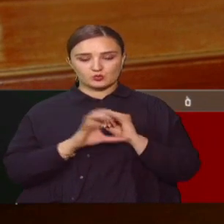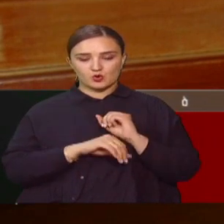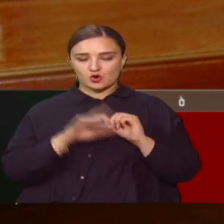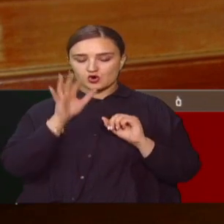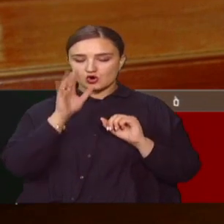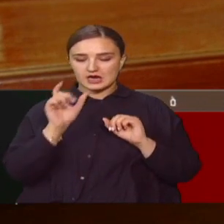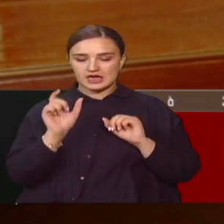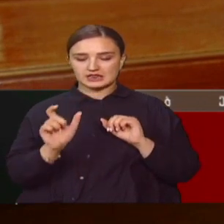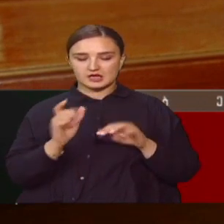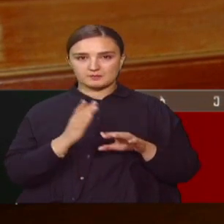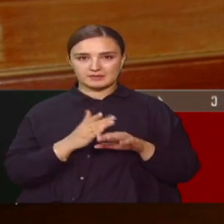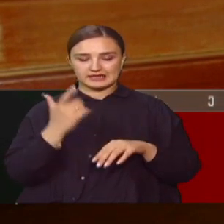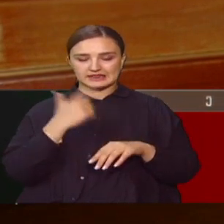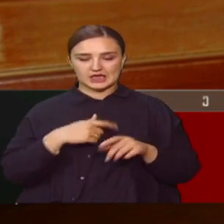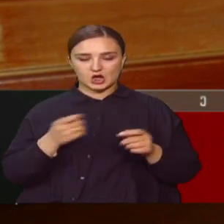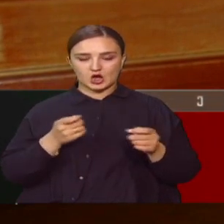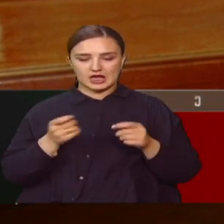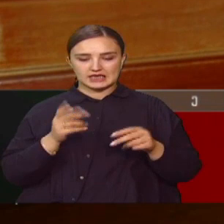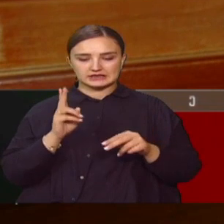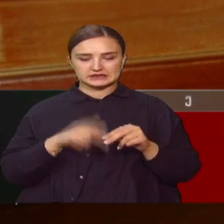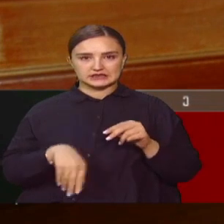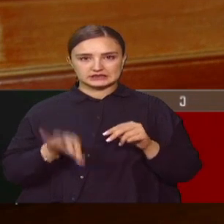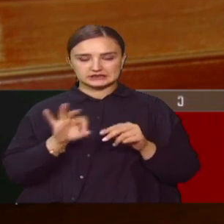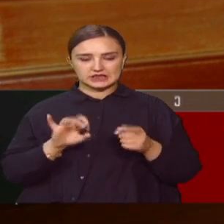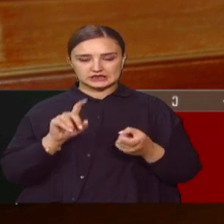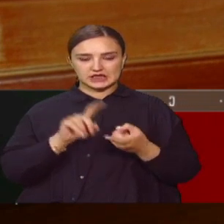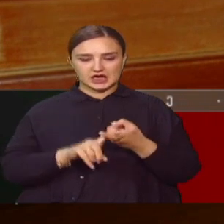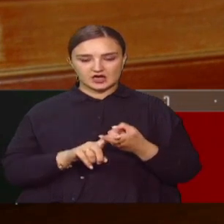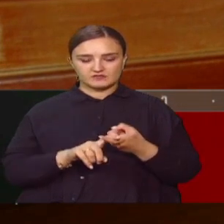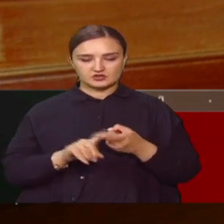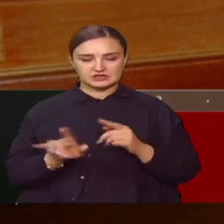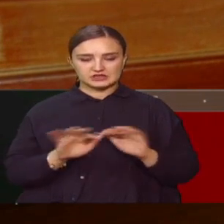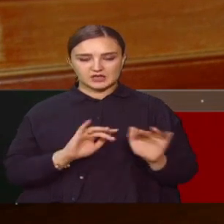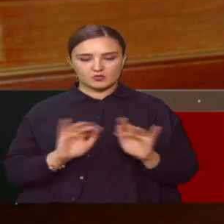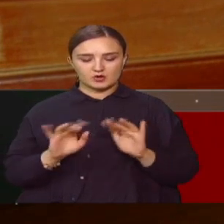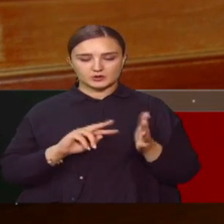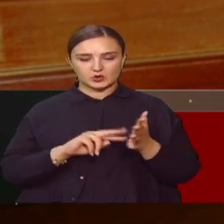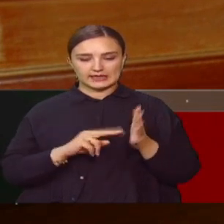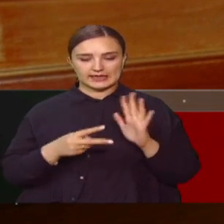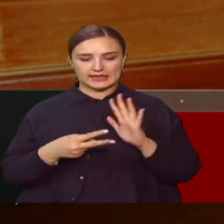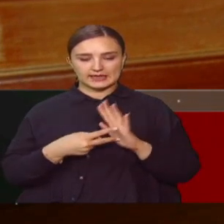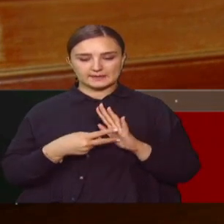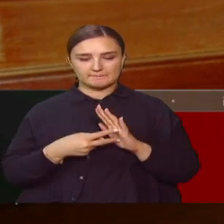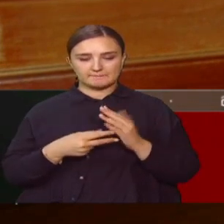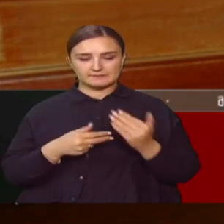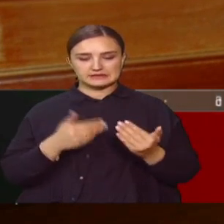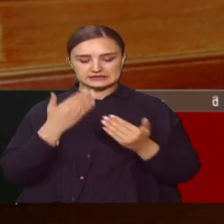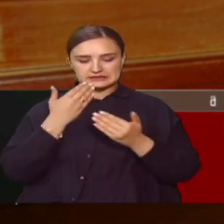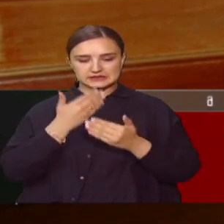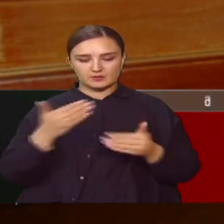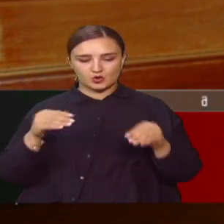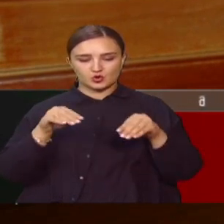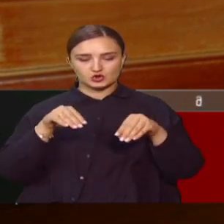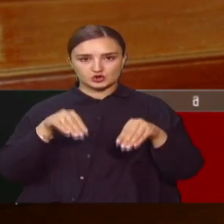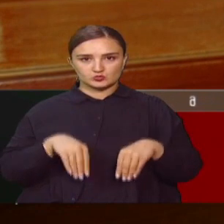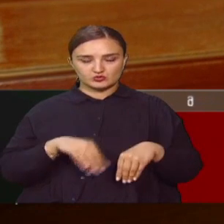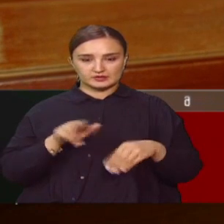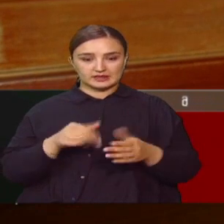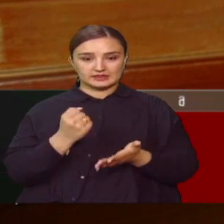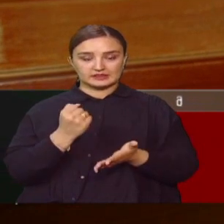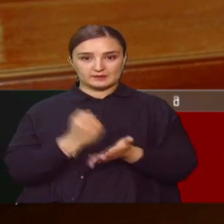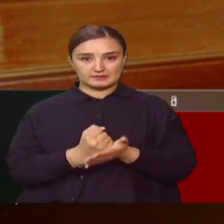si give, deoligarchizația standaca și rebuli, samok medogegiști, kegmisa, se tocat sa bolo, șemușa oebada,